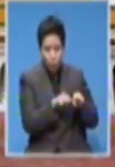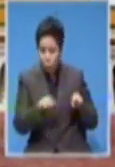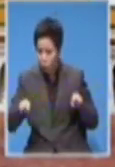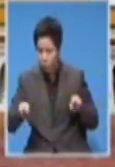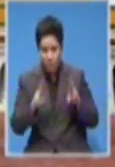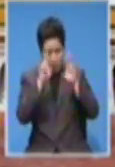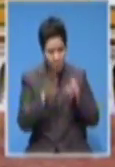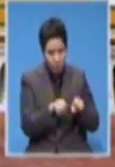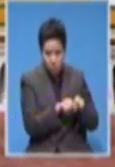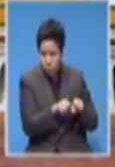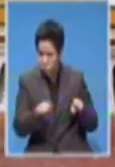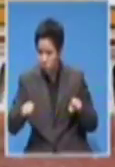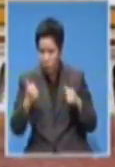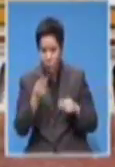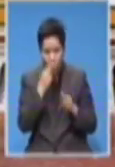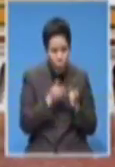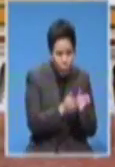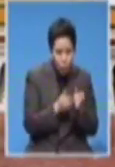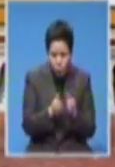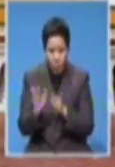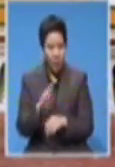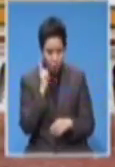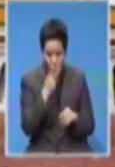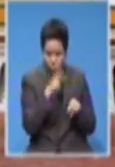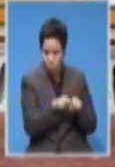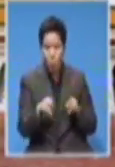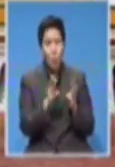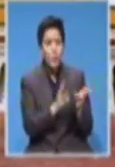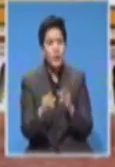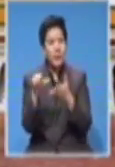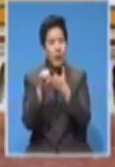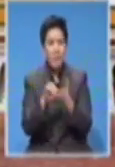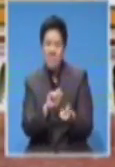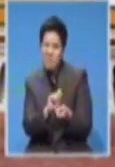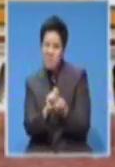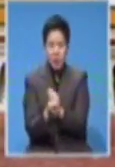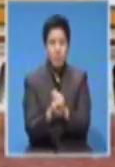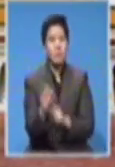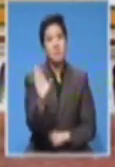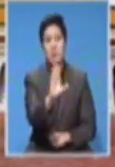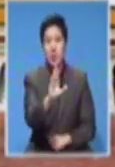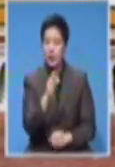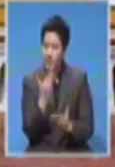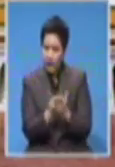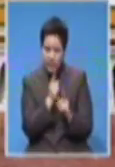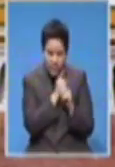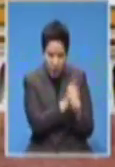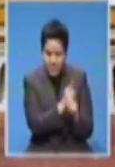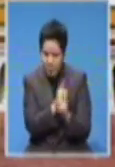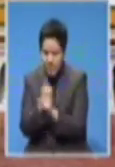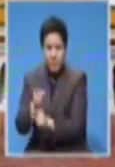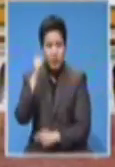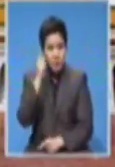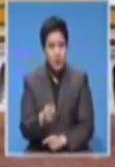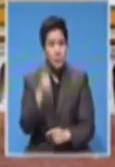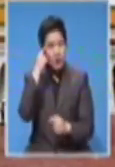ครับอย่าไปมองทางใดทางหนึ่งแล้วก็แก้ปัญหาผิดวิธีมาตลอดนะครับบิดเบือนราคาบิดเบือนระบ